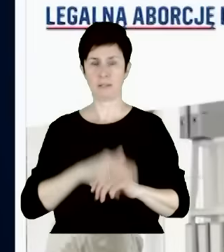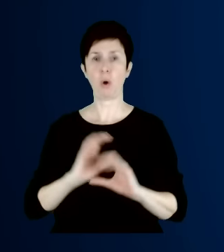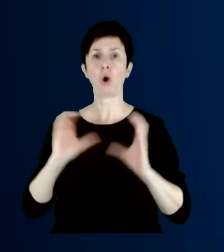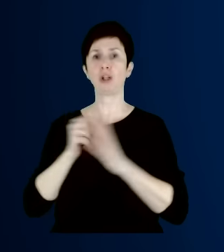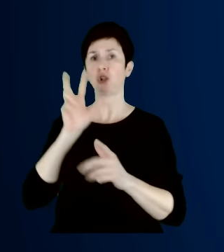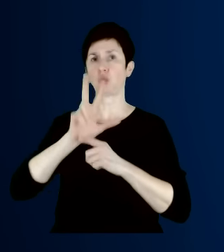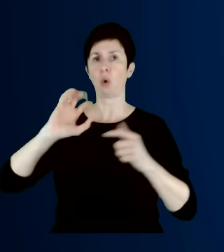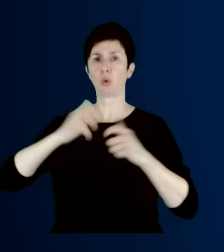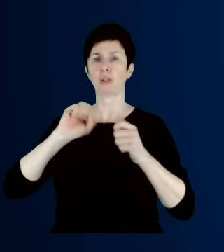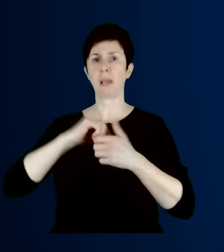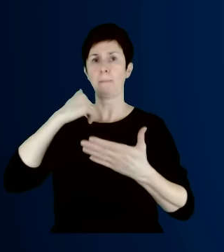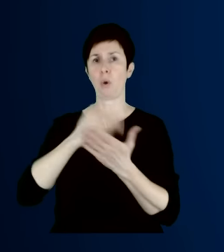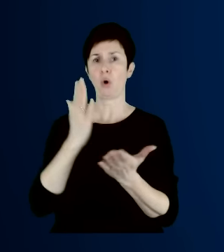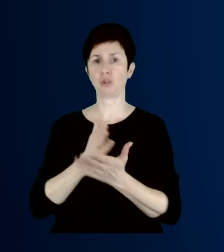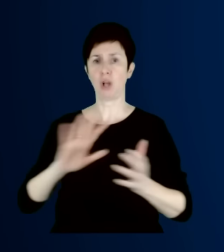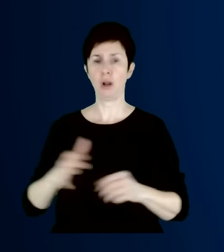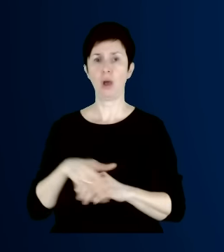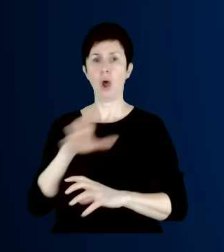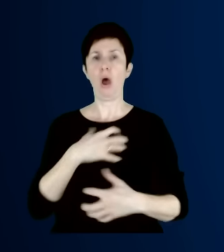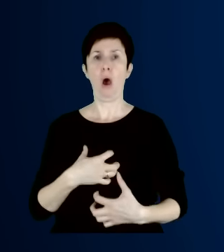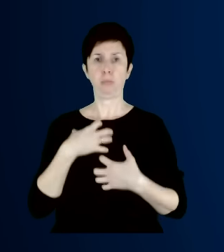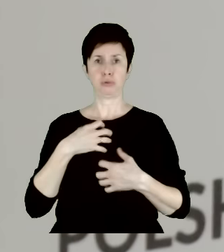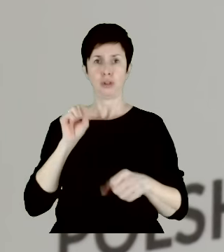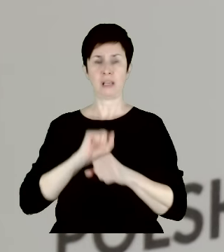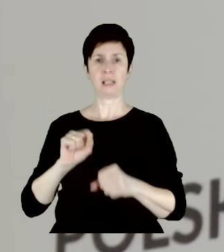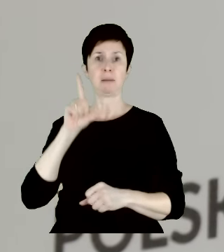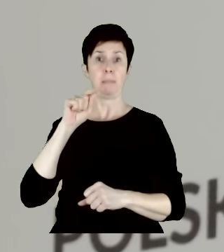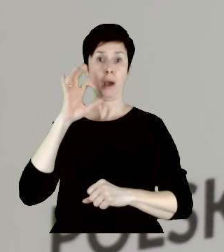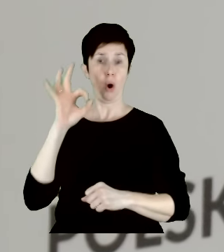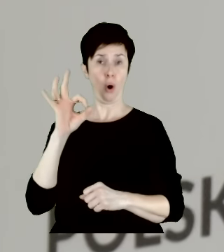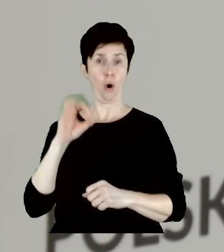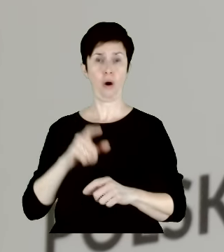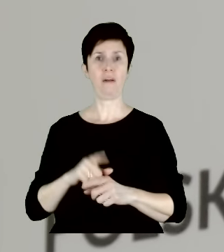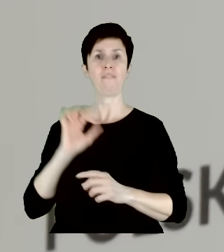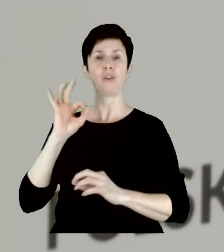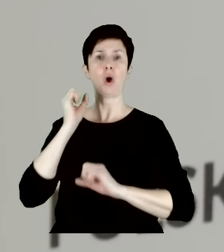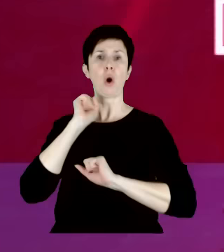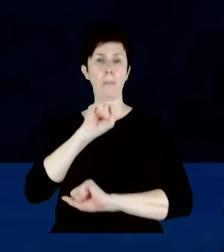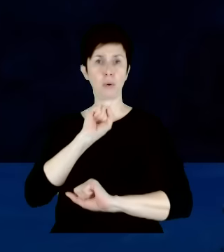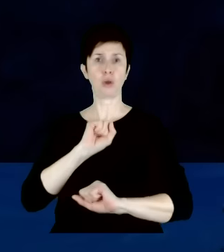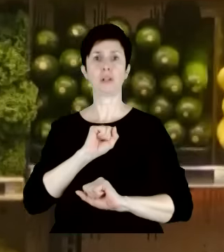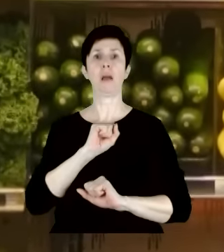podzielona. Oburzenia decyzją Szymona Hołowni nie kryje również Platforma Obywatelska. W jego obronie stanął natomiast PSL.